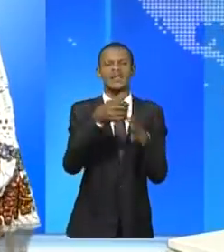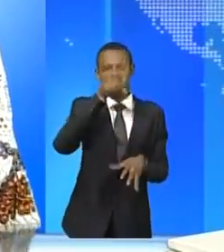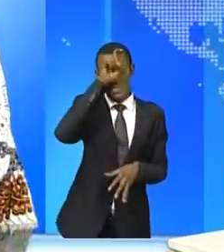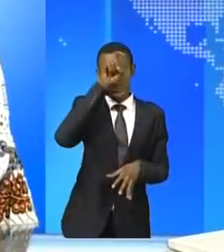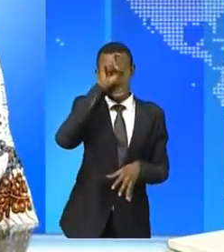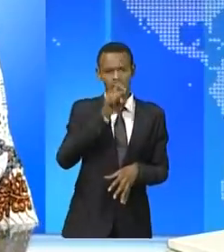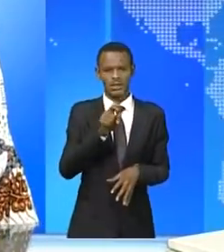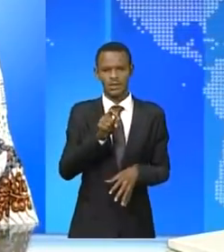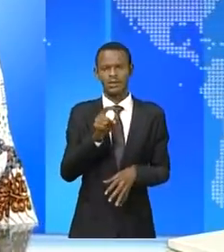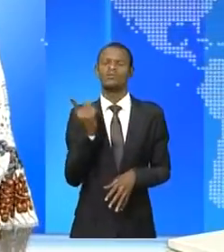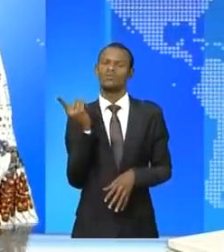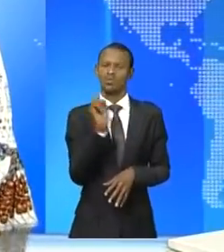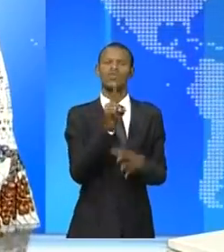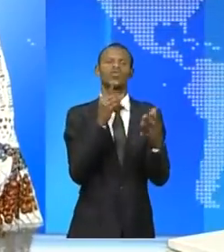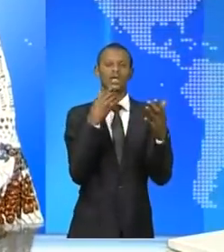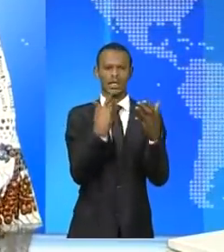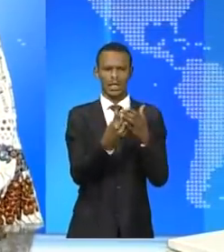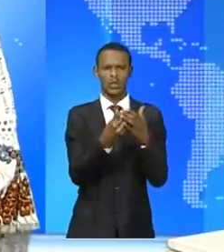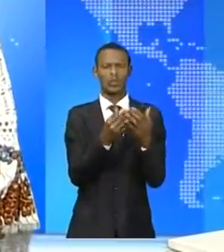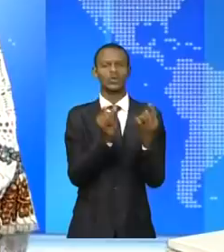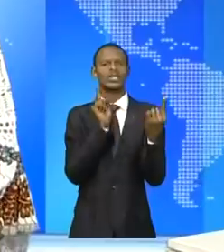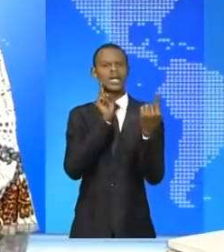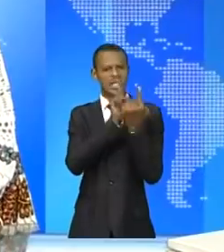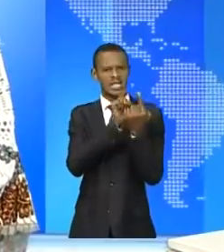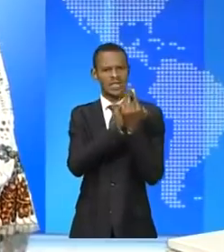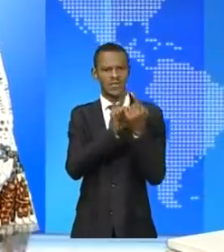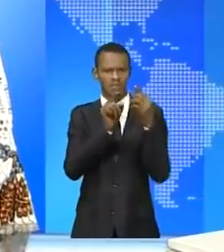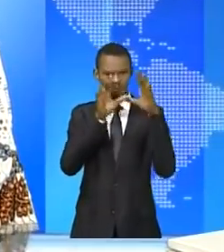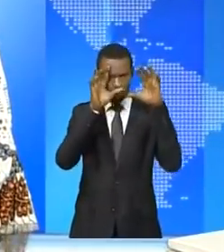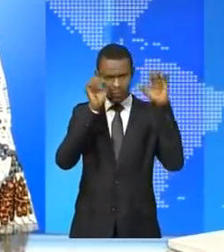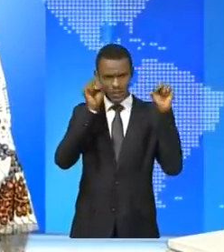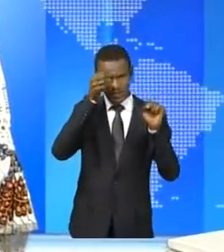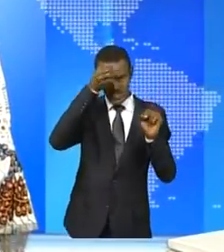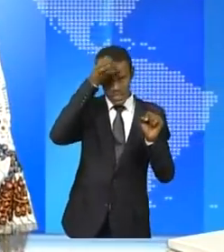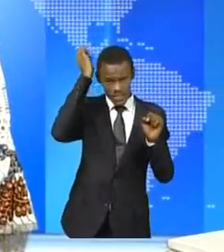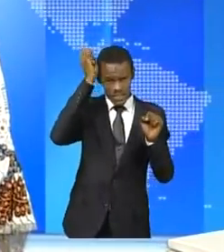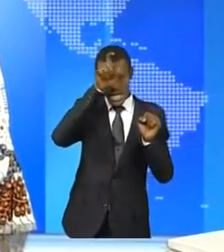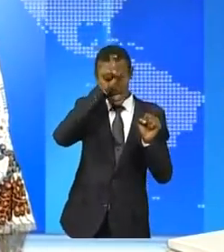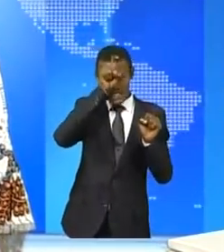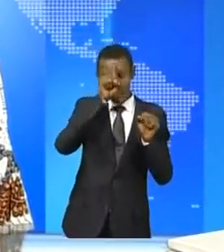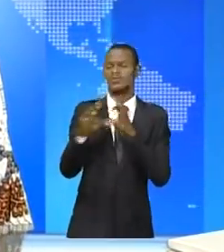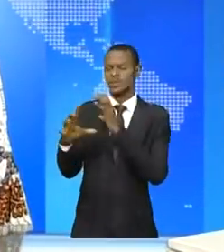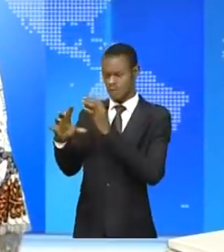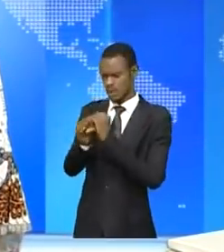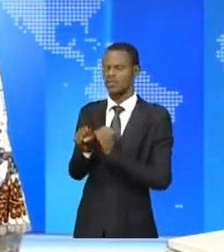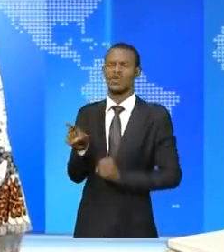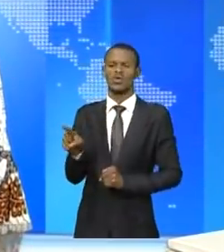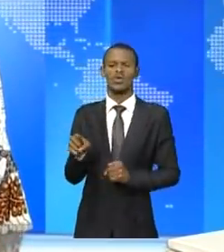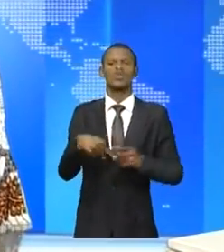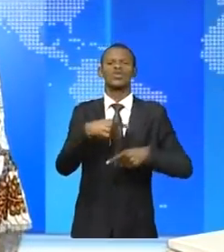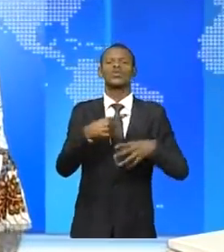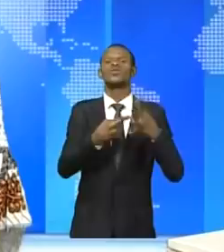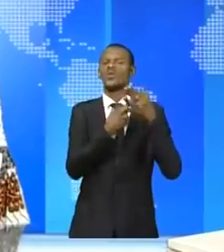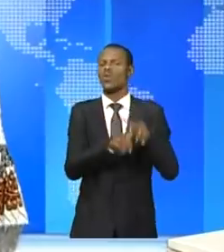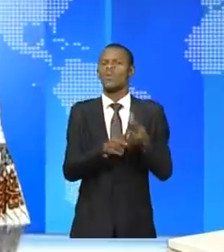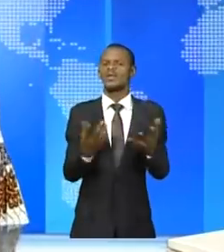l'avion avec honneur par le maréchal Al-Sisi. Le président de l'Union africaine a entamé de pourparlers ce soir avec